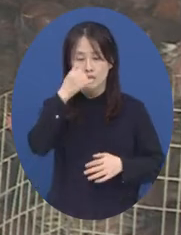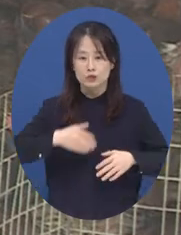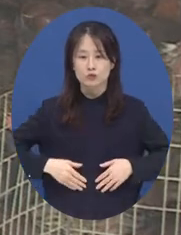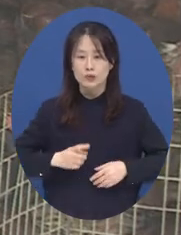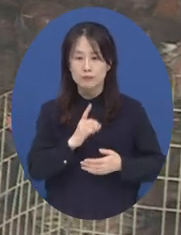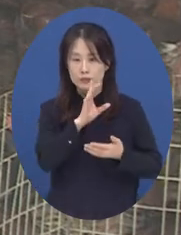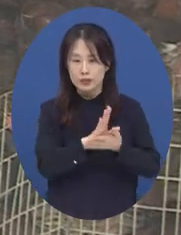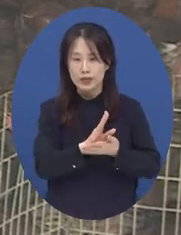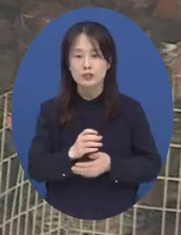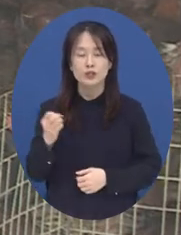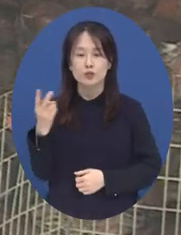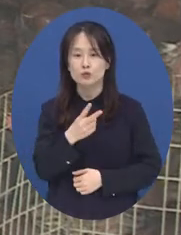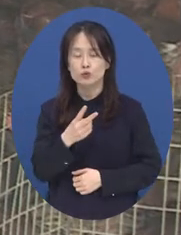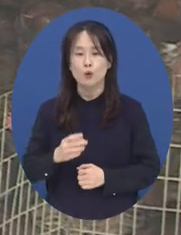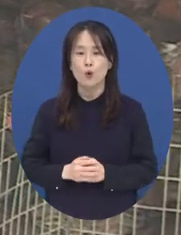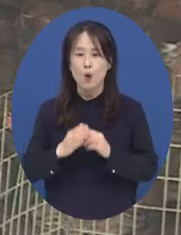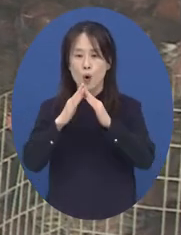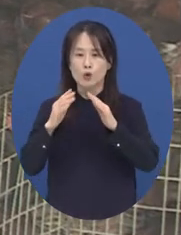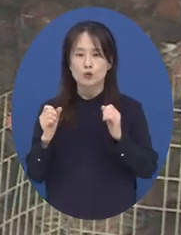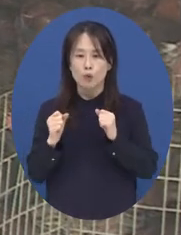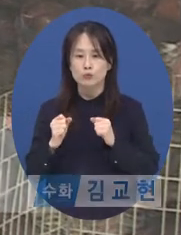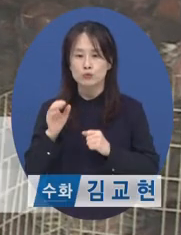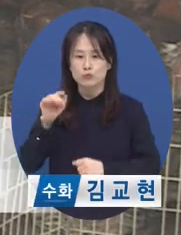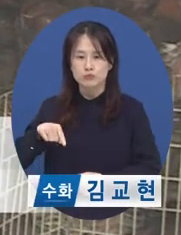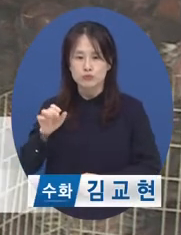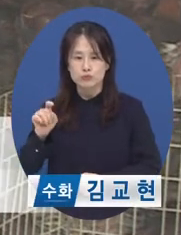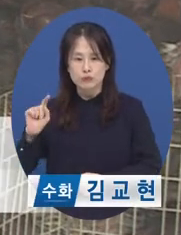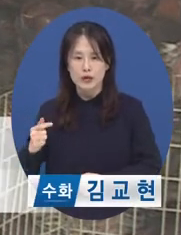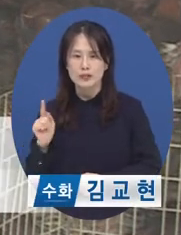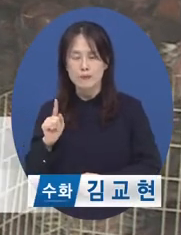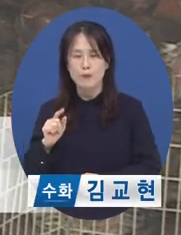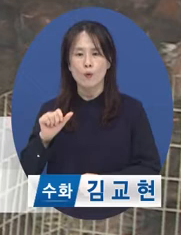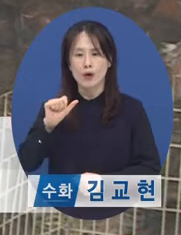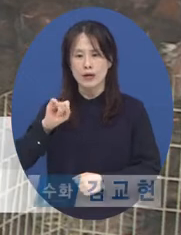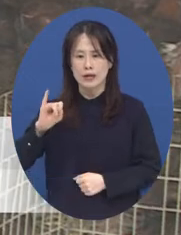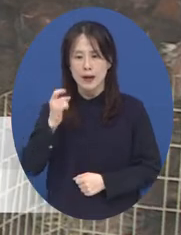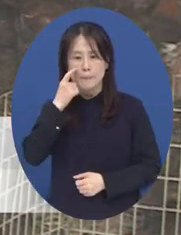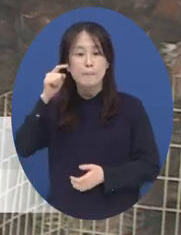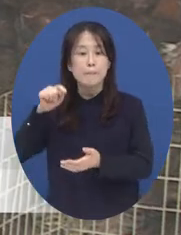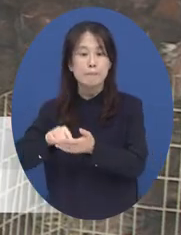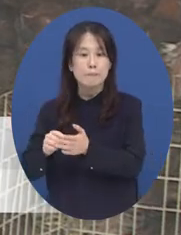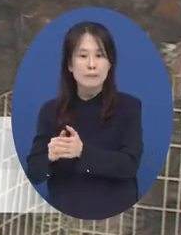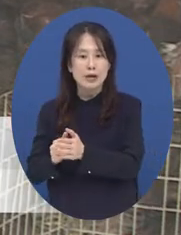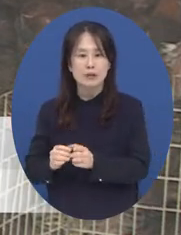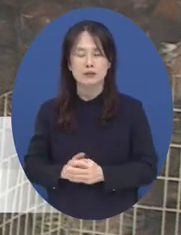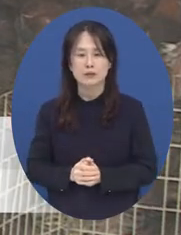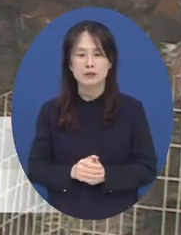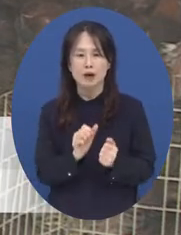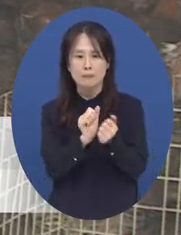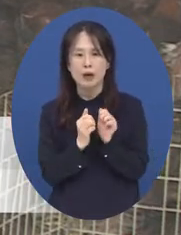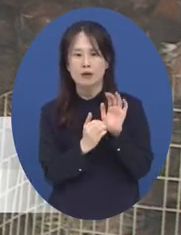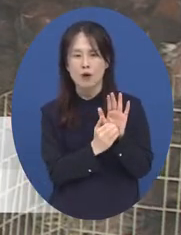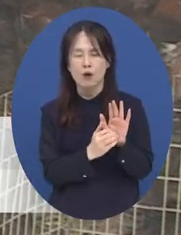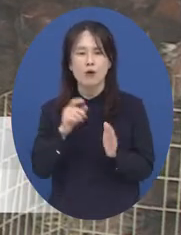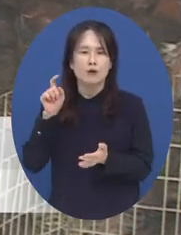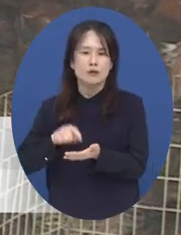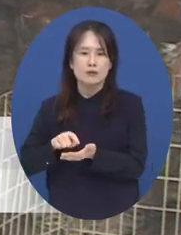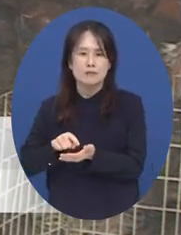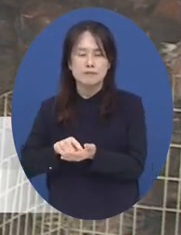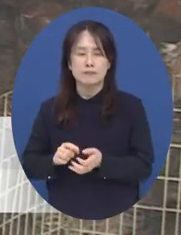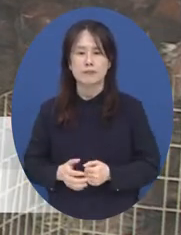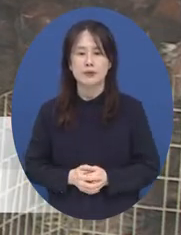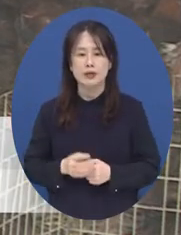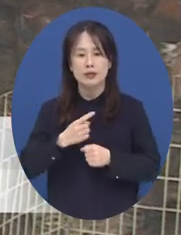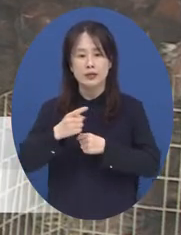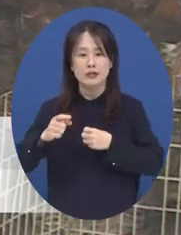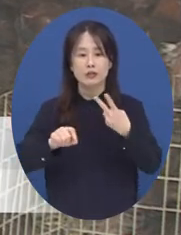충남 천안의 이어 전북 부안의 야생조류 에서도 고병원성 조류인플루엔자가 확정됐습니다 방역에 비상이 걸렸는데요